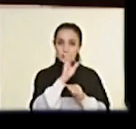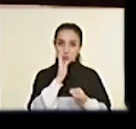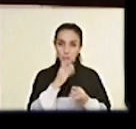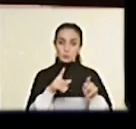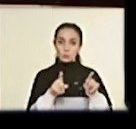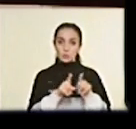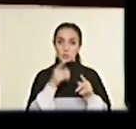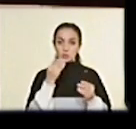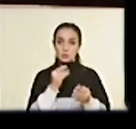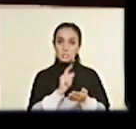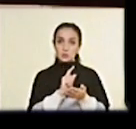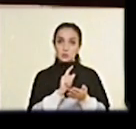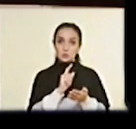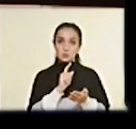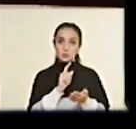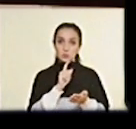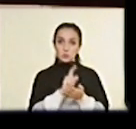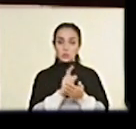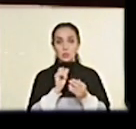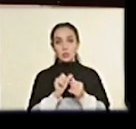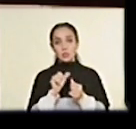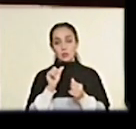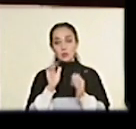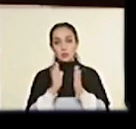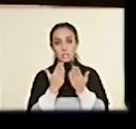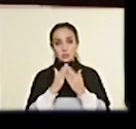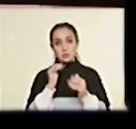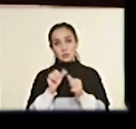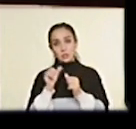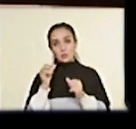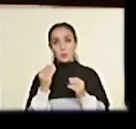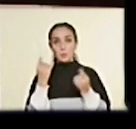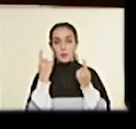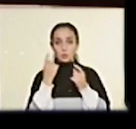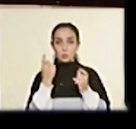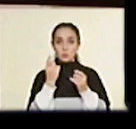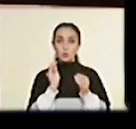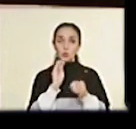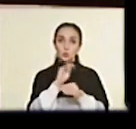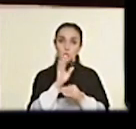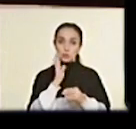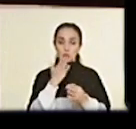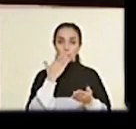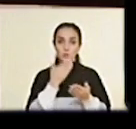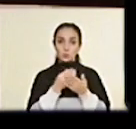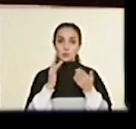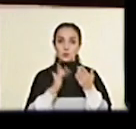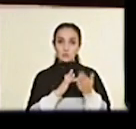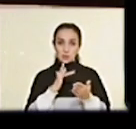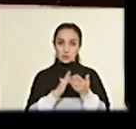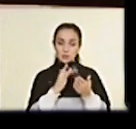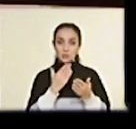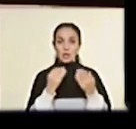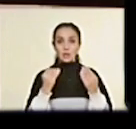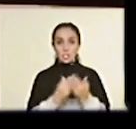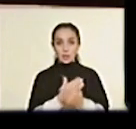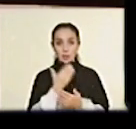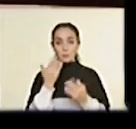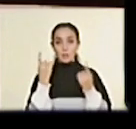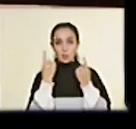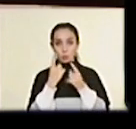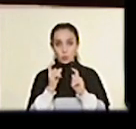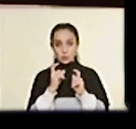demak, darsingizdan tashqari ma'lumotlar bilan to'ldirasiz va daftaringizga yangi ma'lumotlar